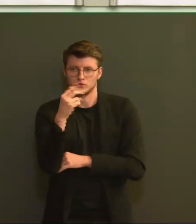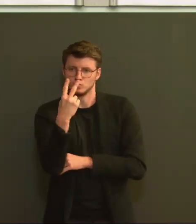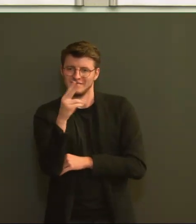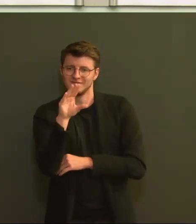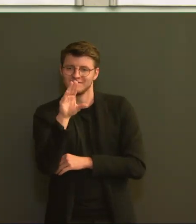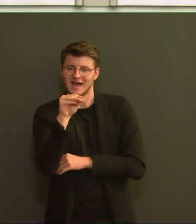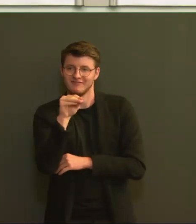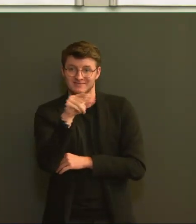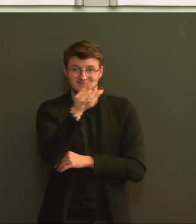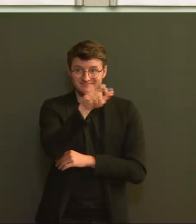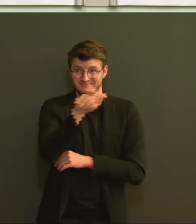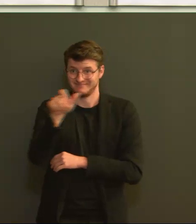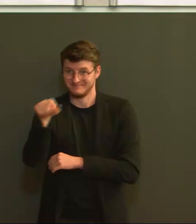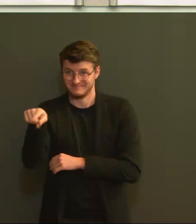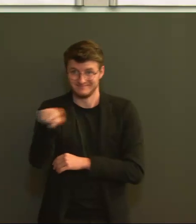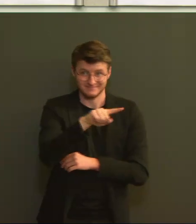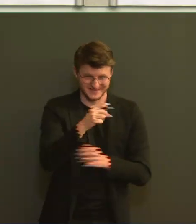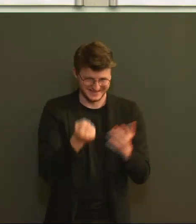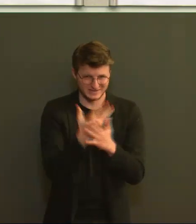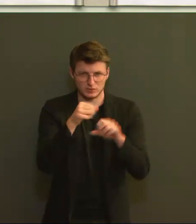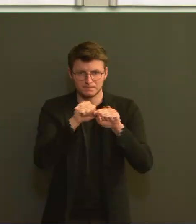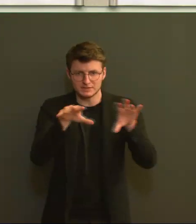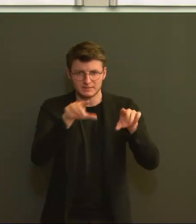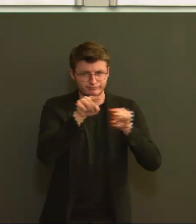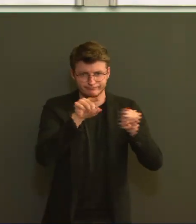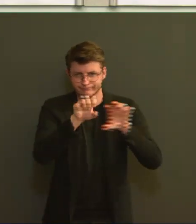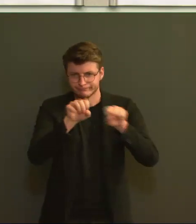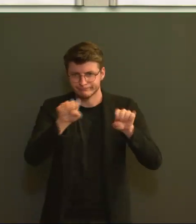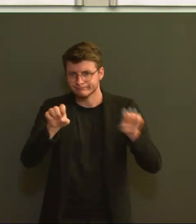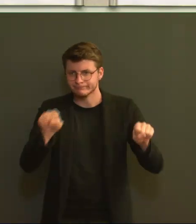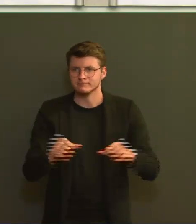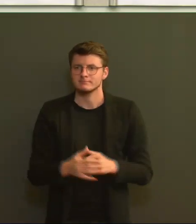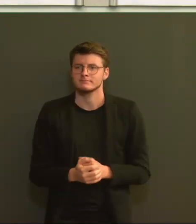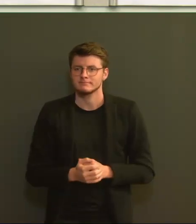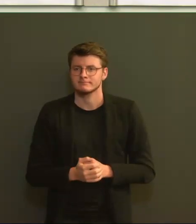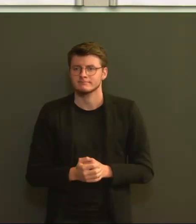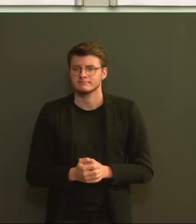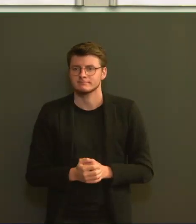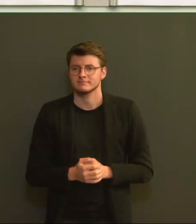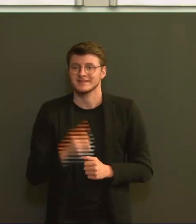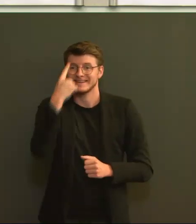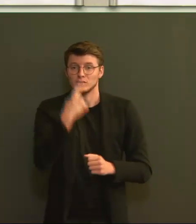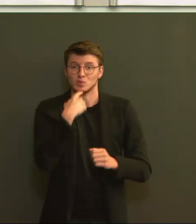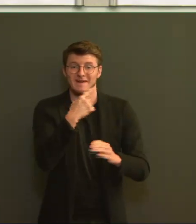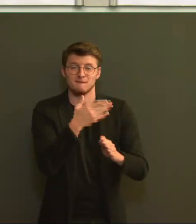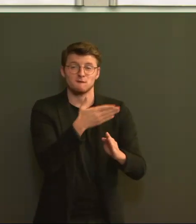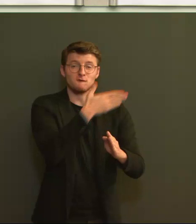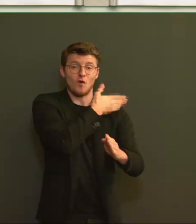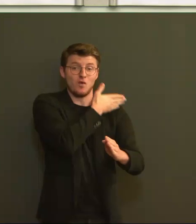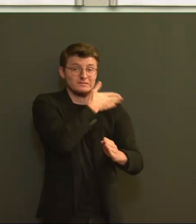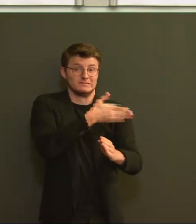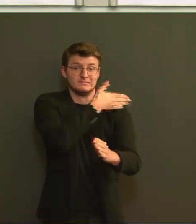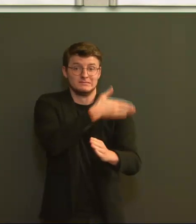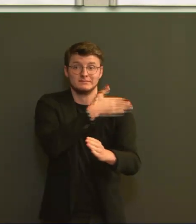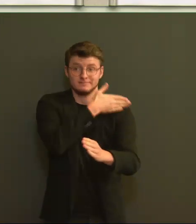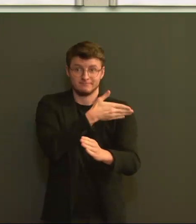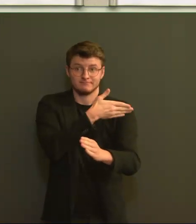1.952 nieuwe besmettingen geregistreerd. De week voordien waren dat er